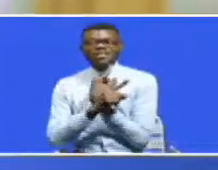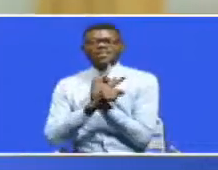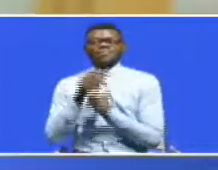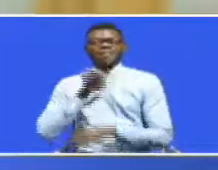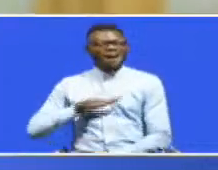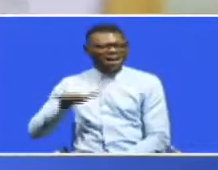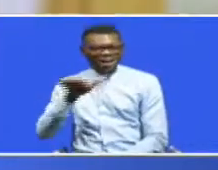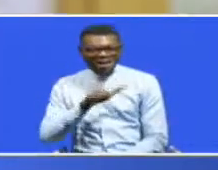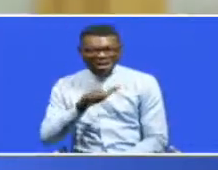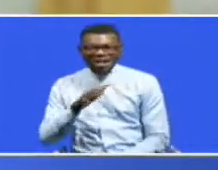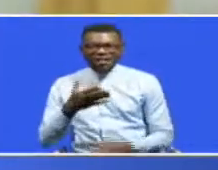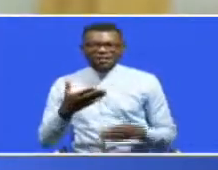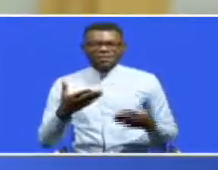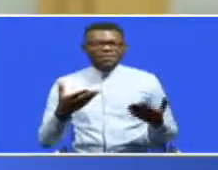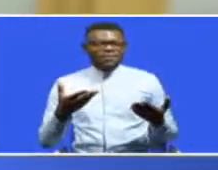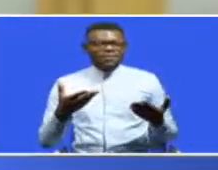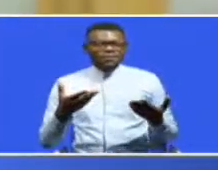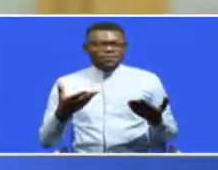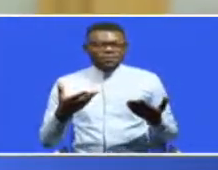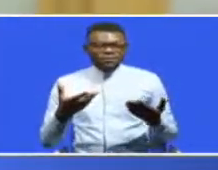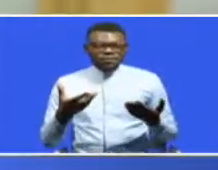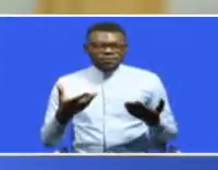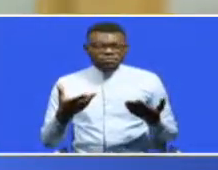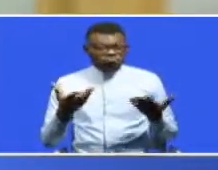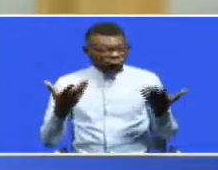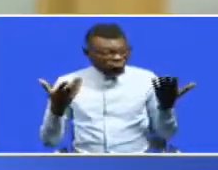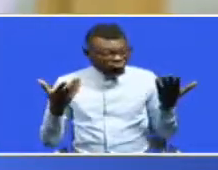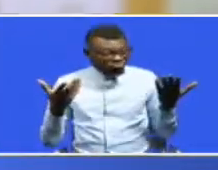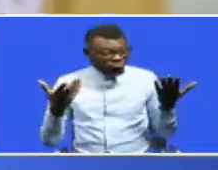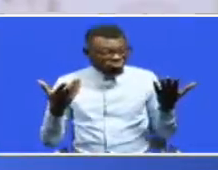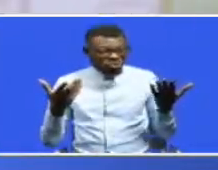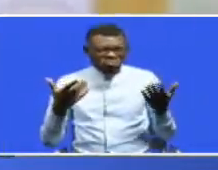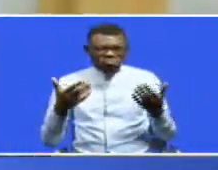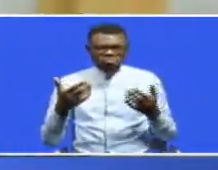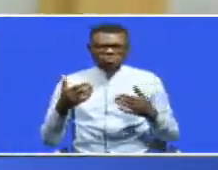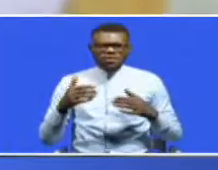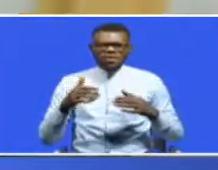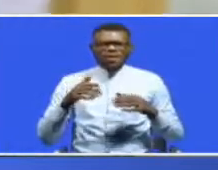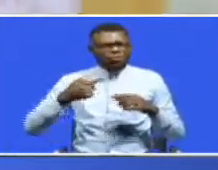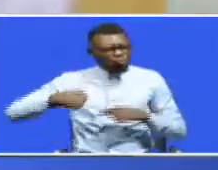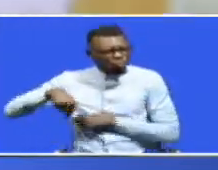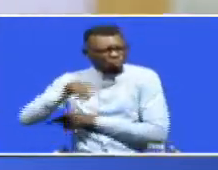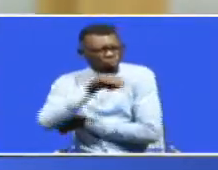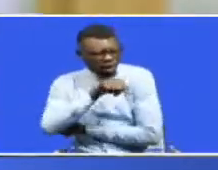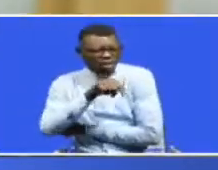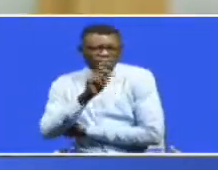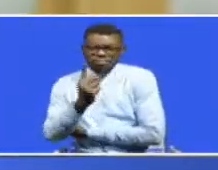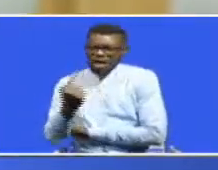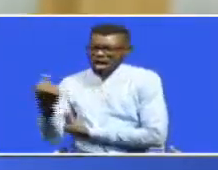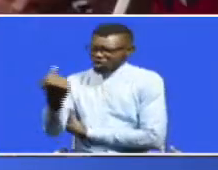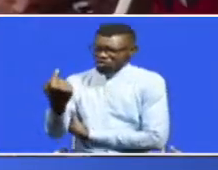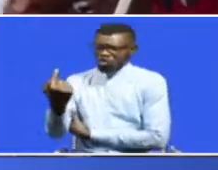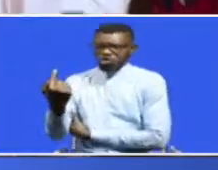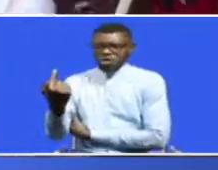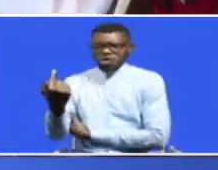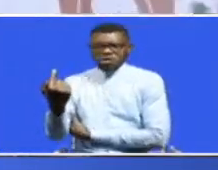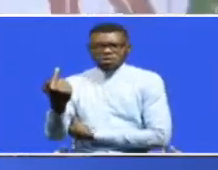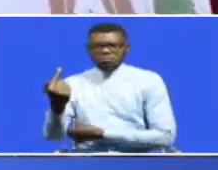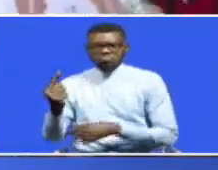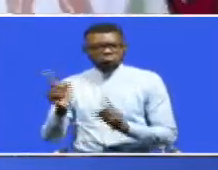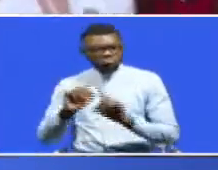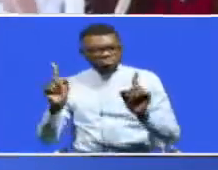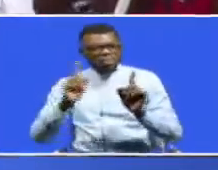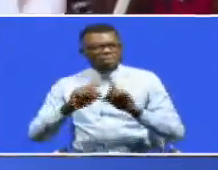Mazingira ikiharibika, si itadhuru sisi peke yetu, lakini the